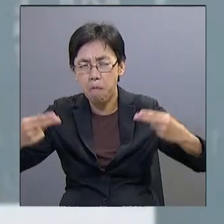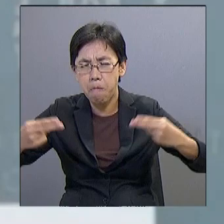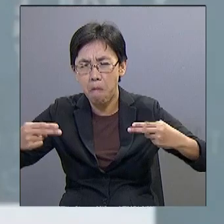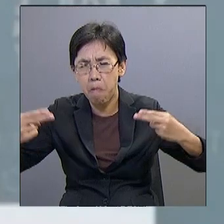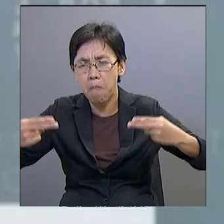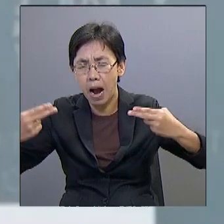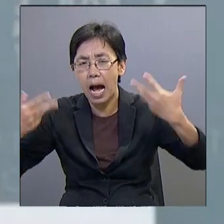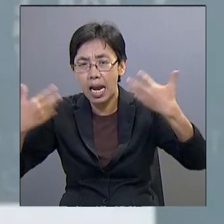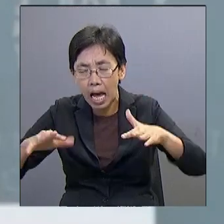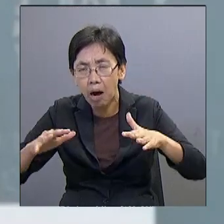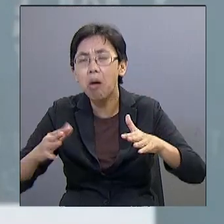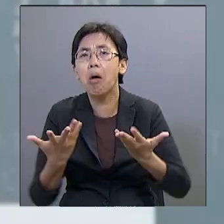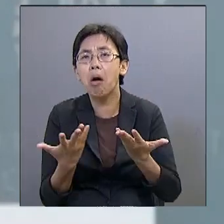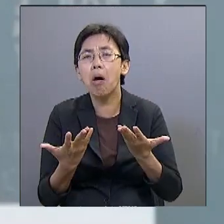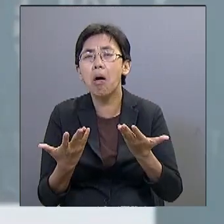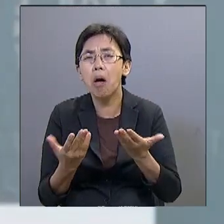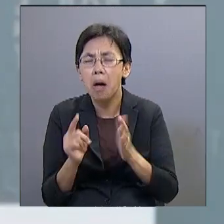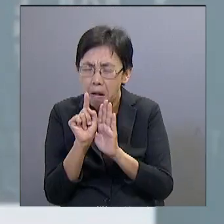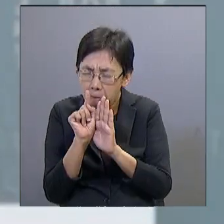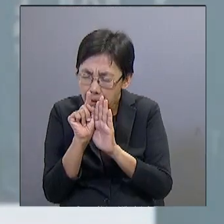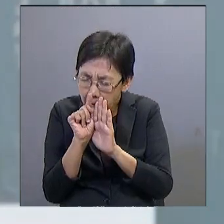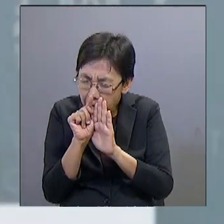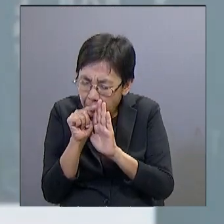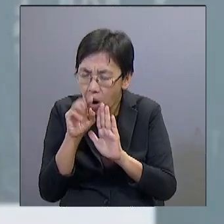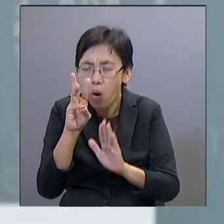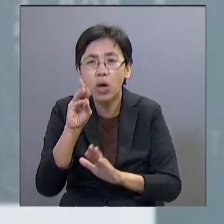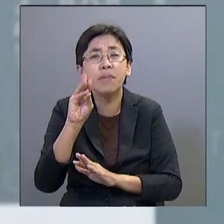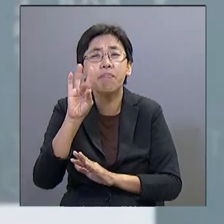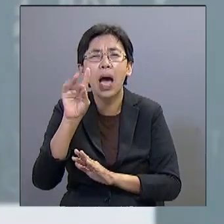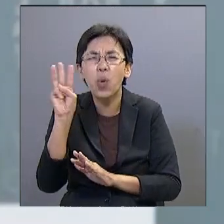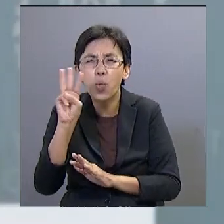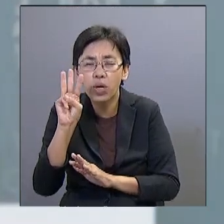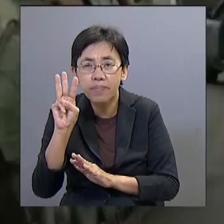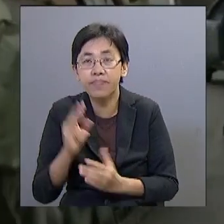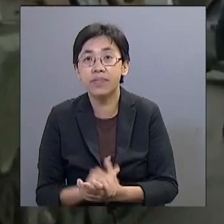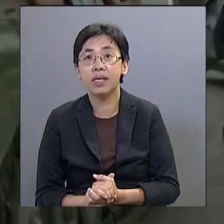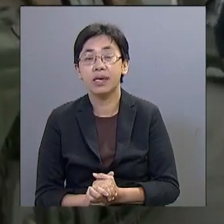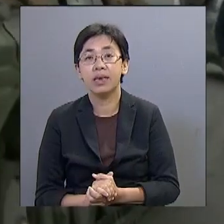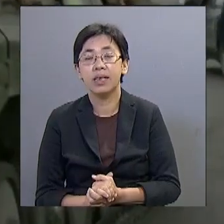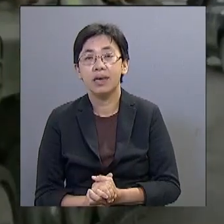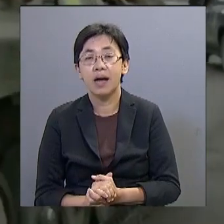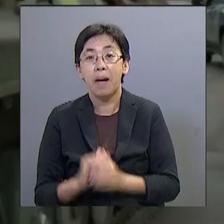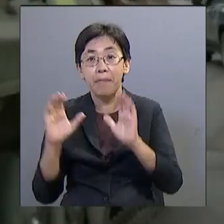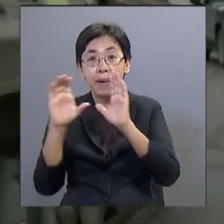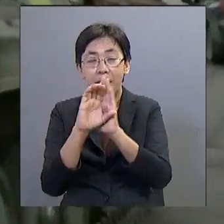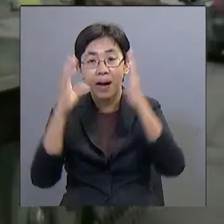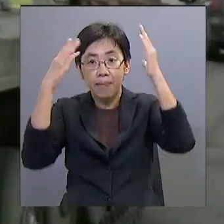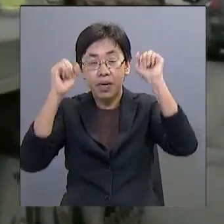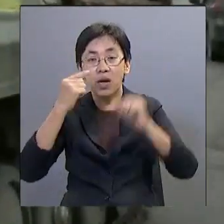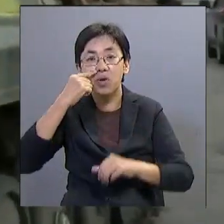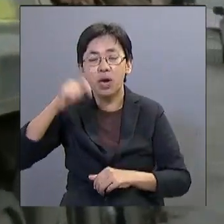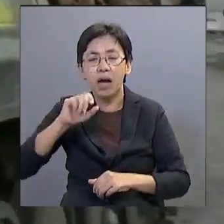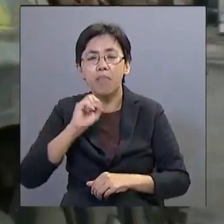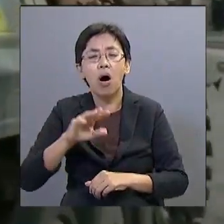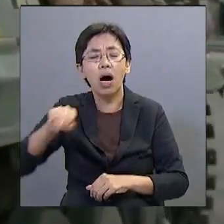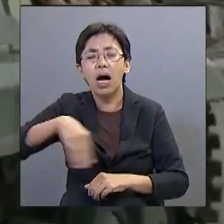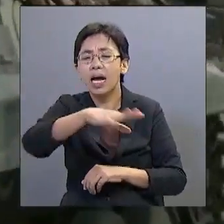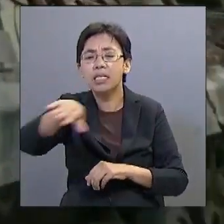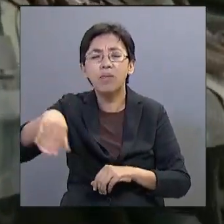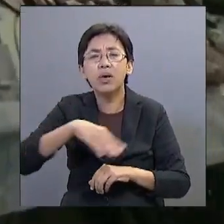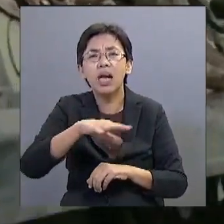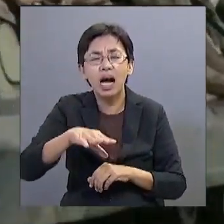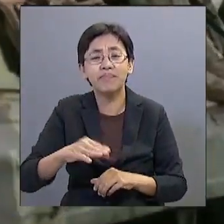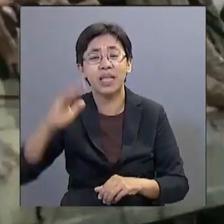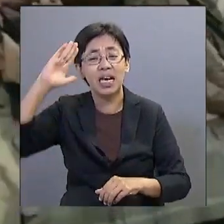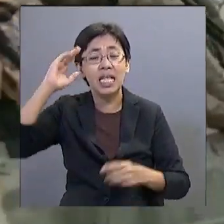ะคลปนี้มีความยาว 68 วินาทีเป็นภาพของ programmersB.Nensky นะคะ บอกใหชาวูเครียอมจำนนต่ถหาร